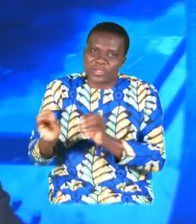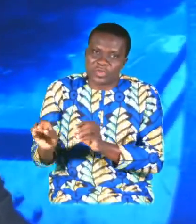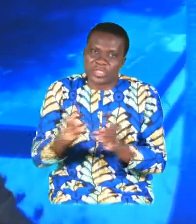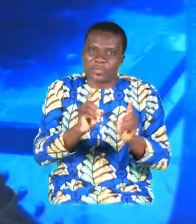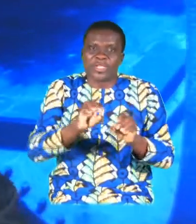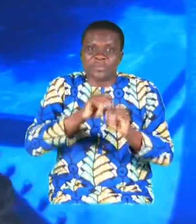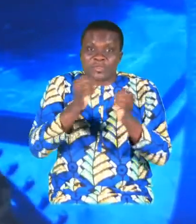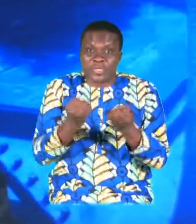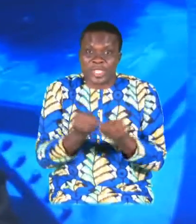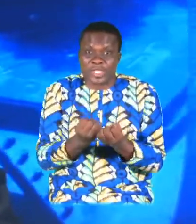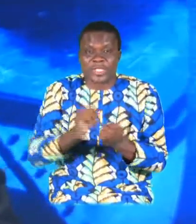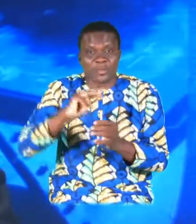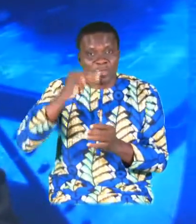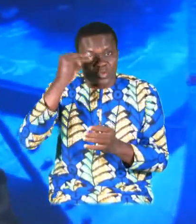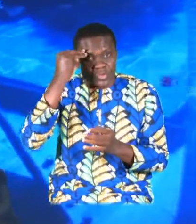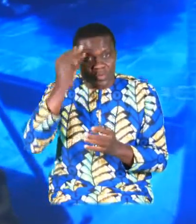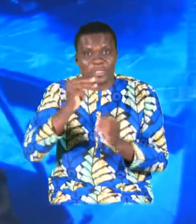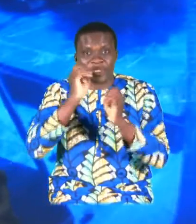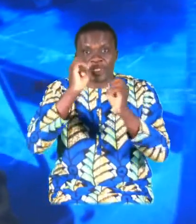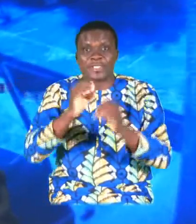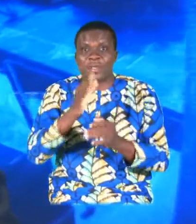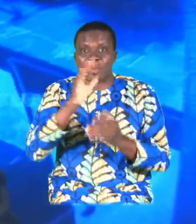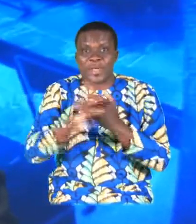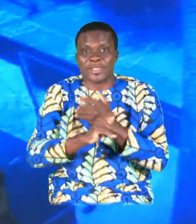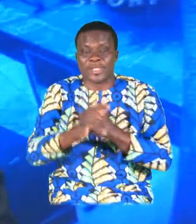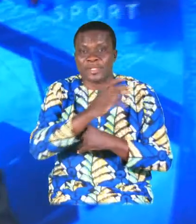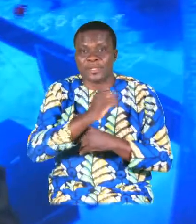d'une équipe du ministère des enseignements maternels